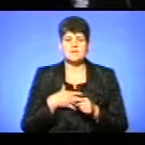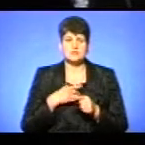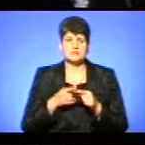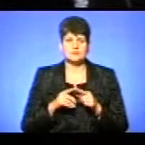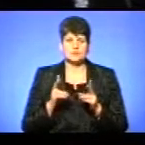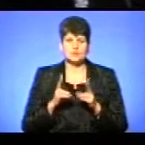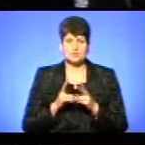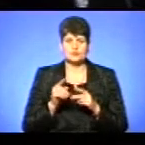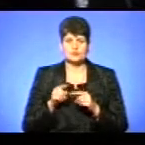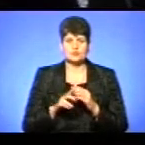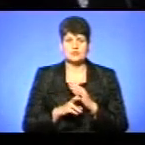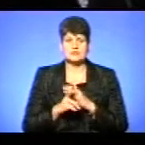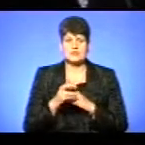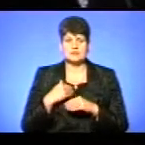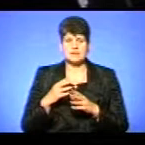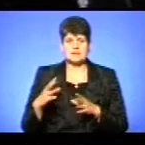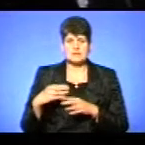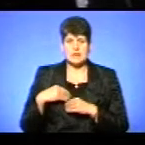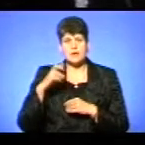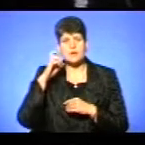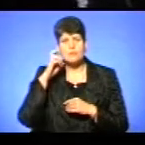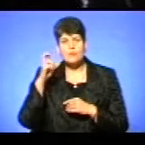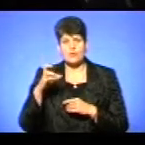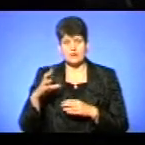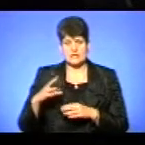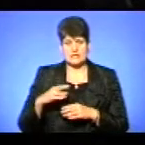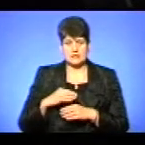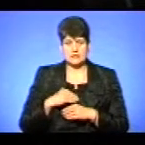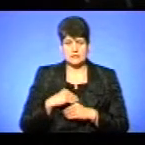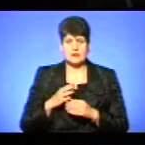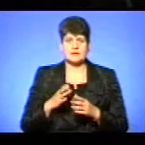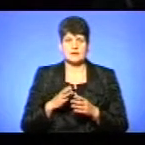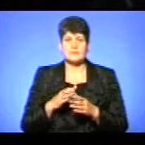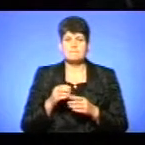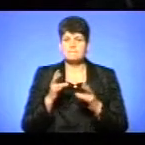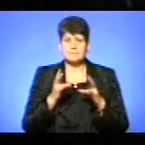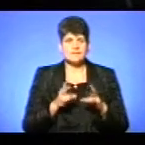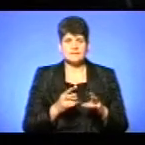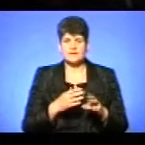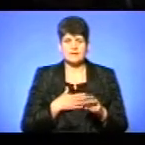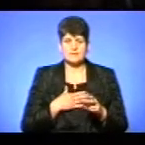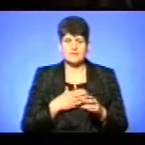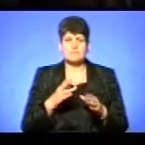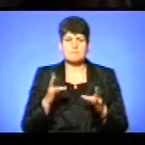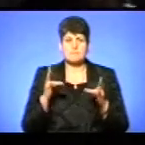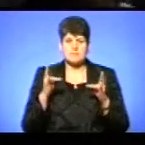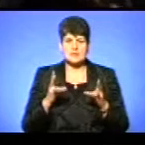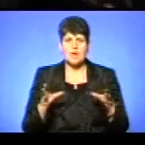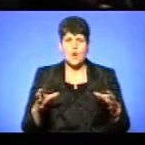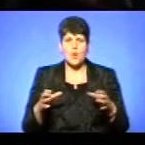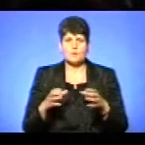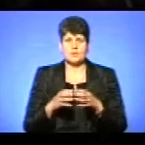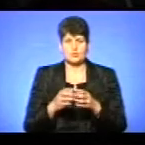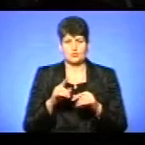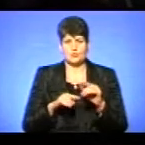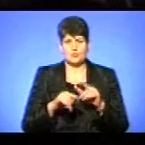що церква нас єднає, Бог нас єднає. Як кажуть, біда не зламала, біда об'єднала. Ми об'єднуємося родинами,